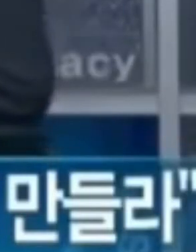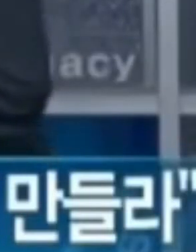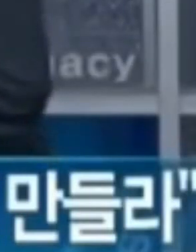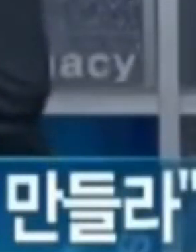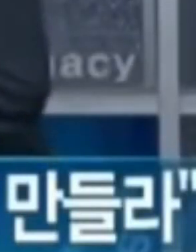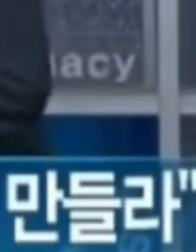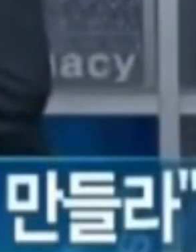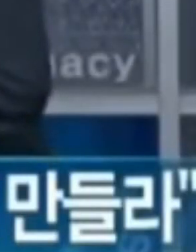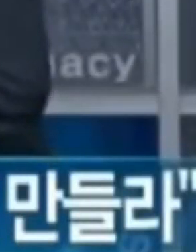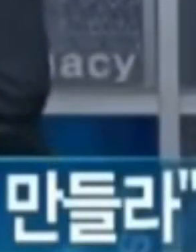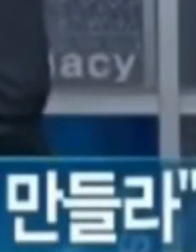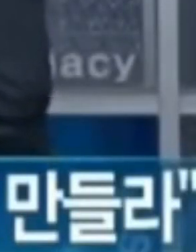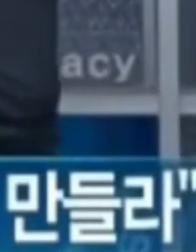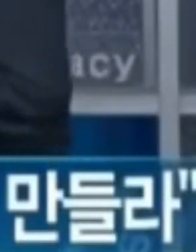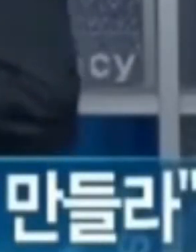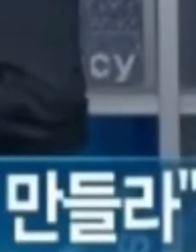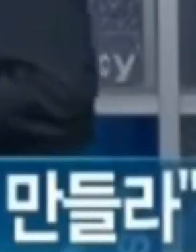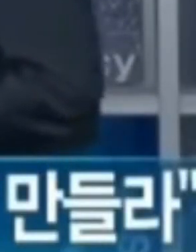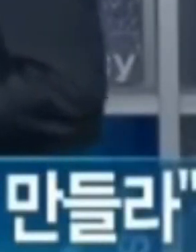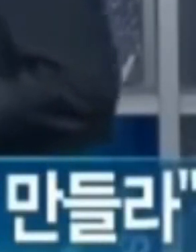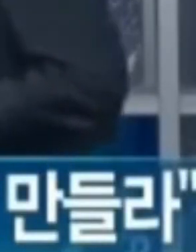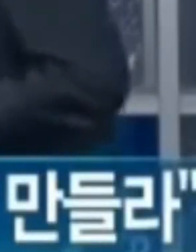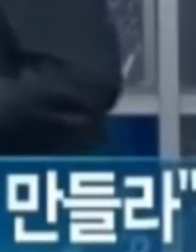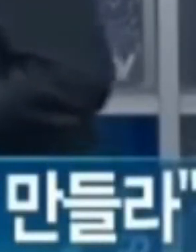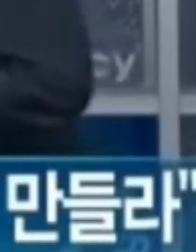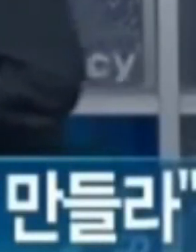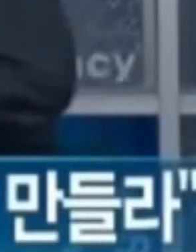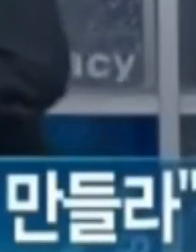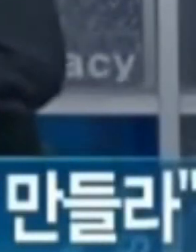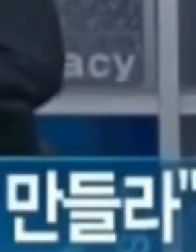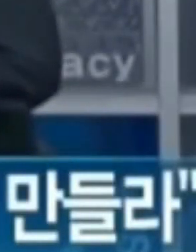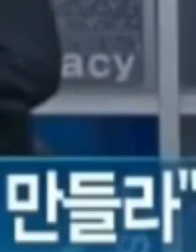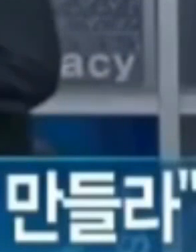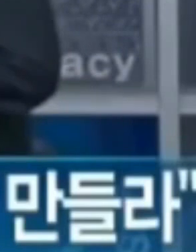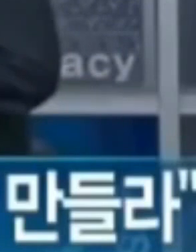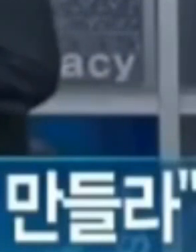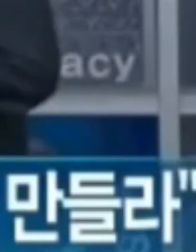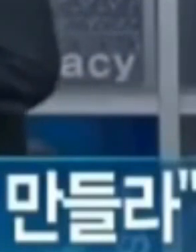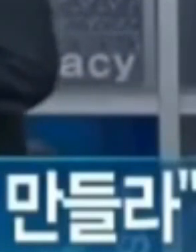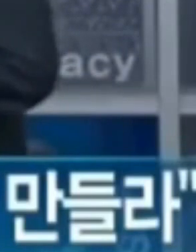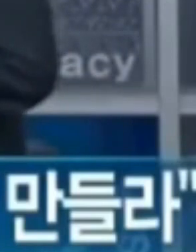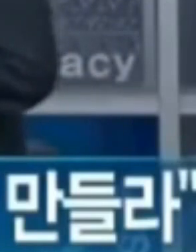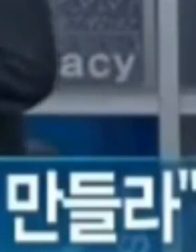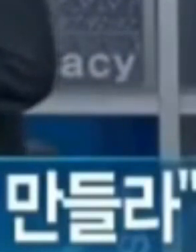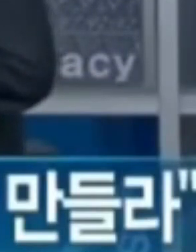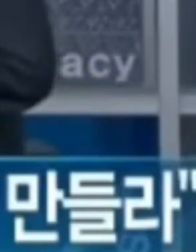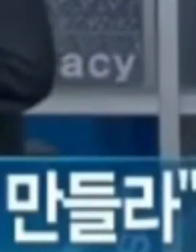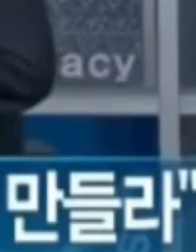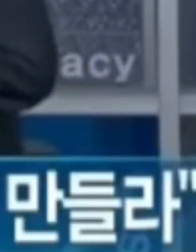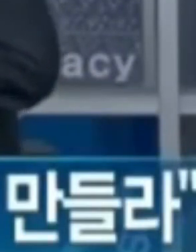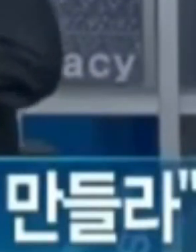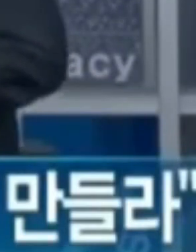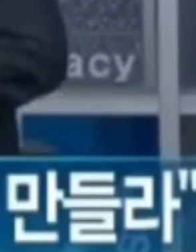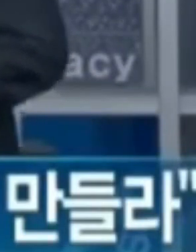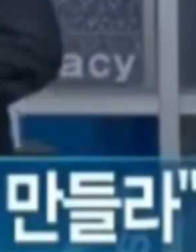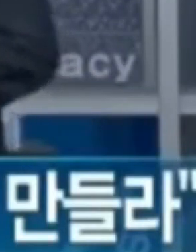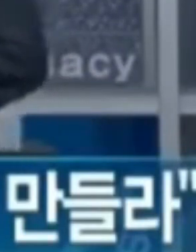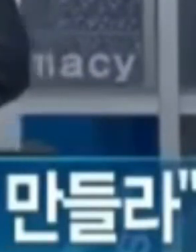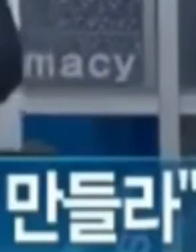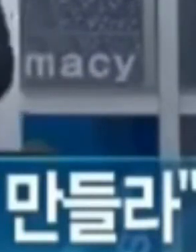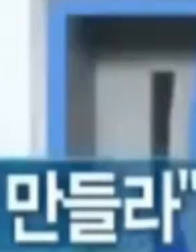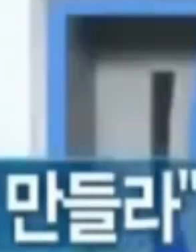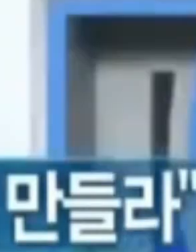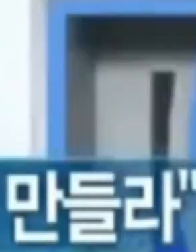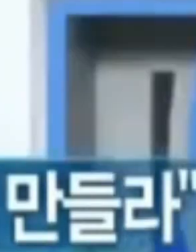하고 나한테 그걸 했다는 걸 보고를 하라는 얘기가 있고요. 네. 그리고 그 다음에 그 어느 정도까지 댓글을 몇